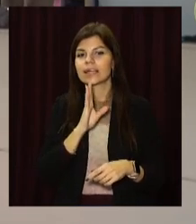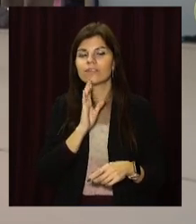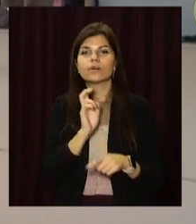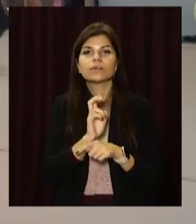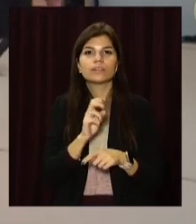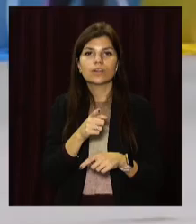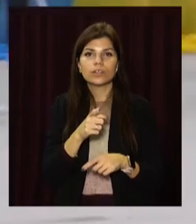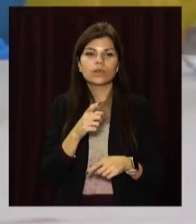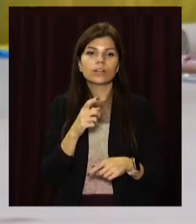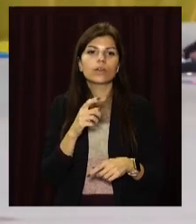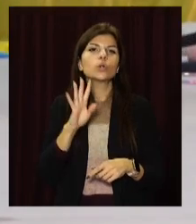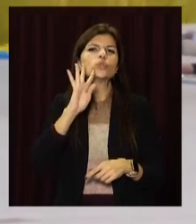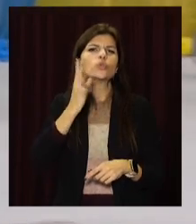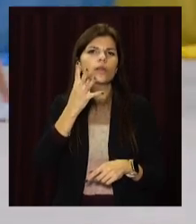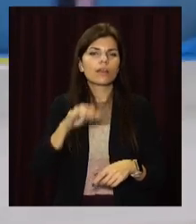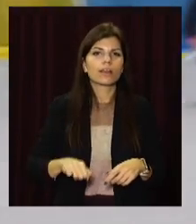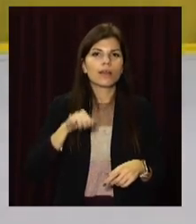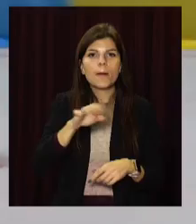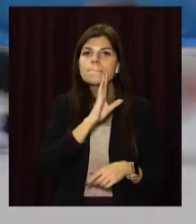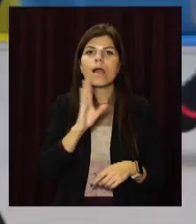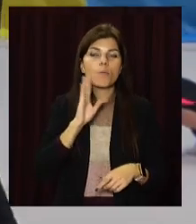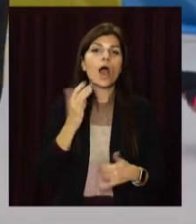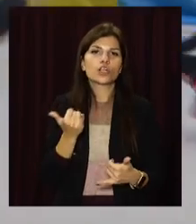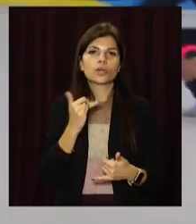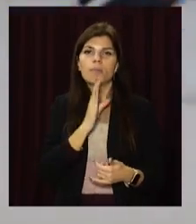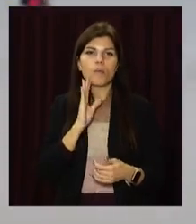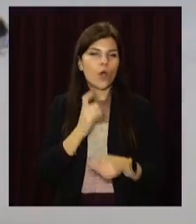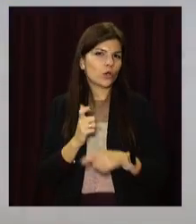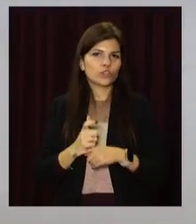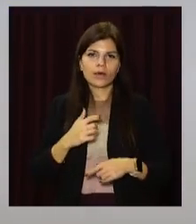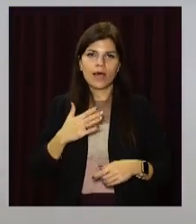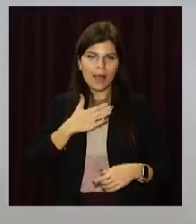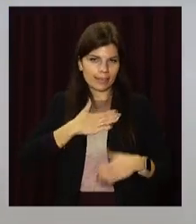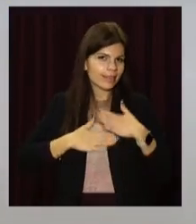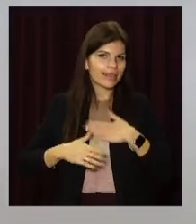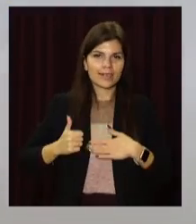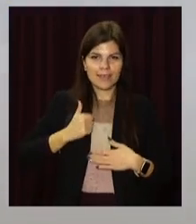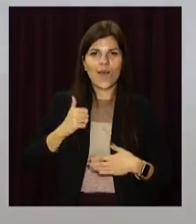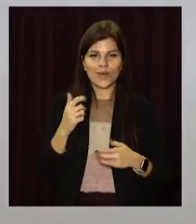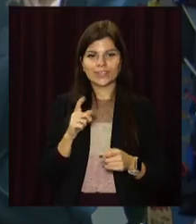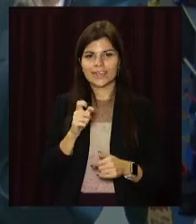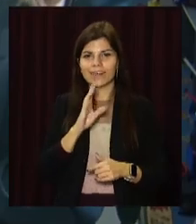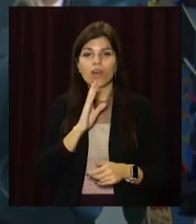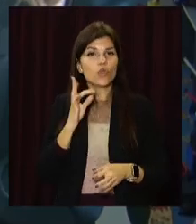роки привела її матір Юлія. Тепер жінка пишається донькою, хоча зізнається, щоразу